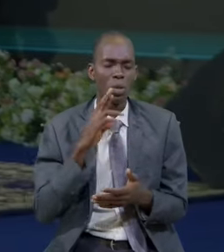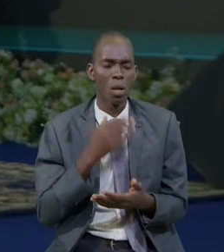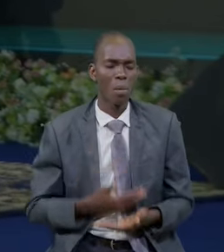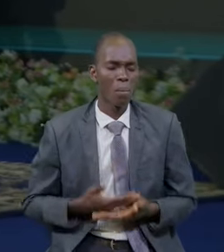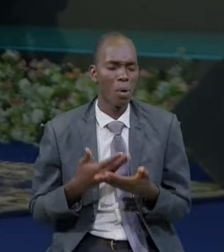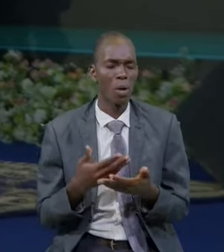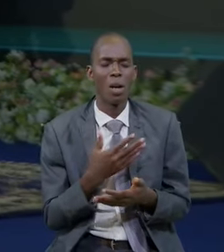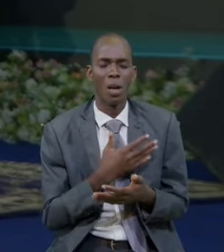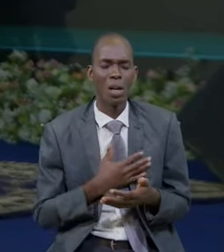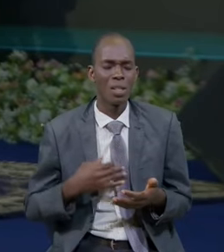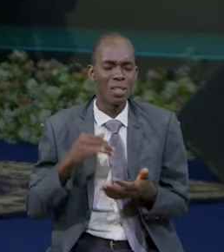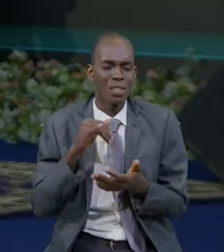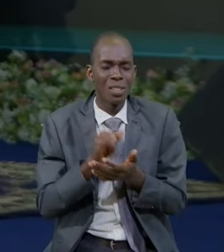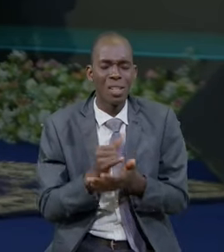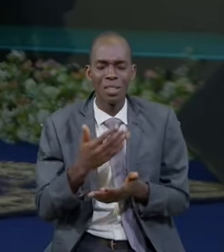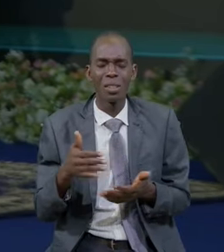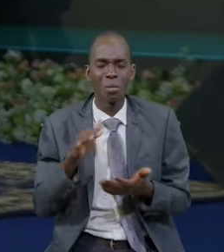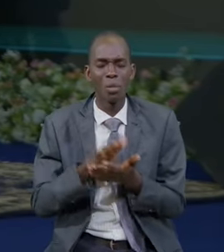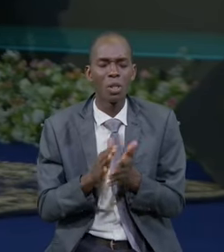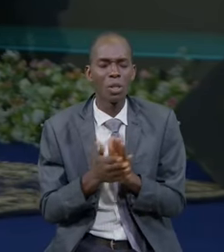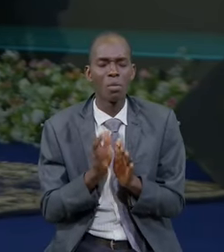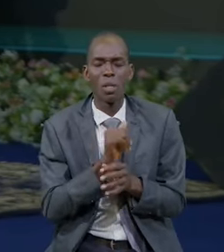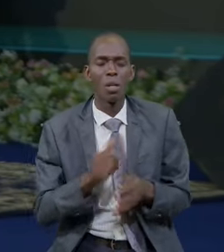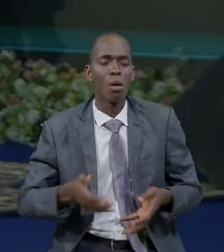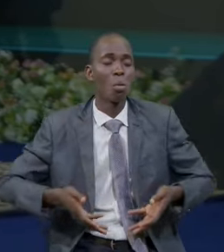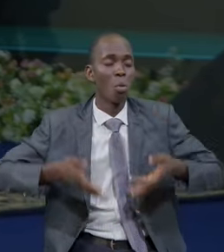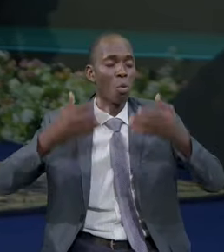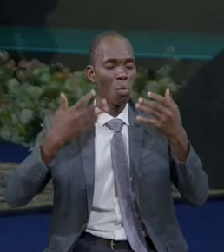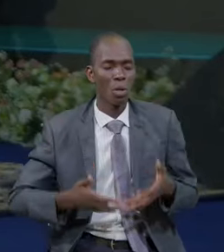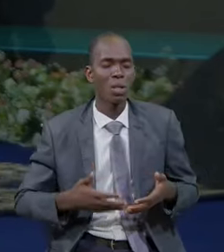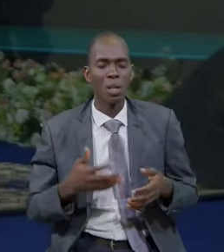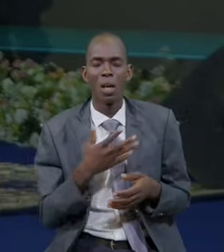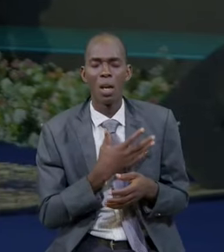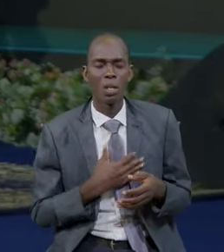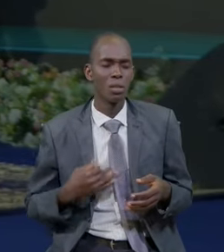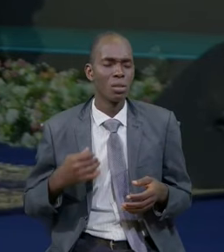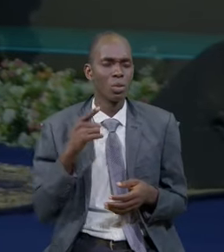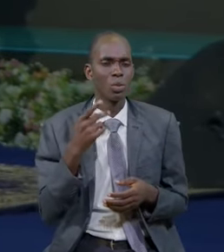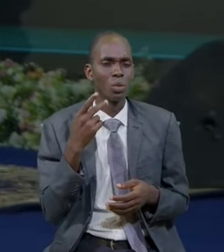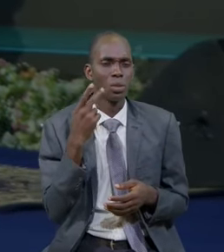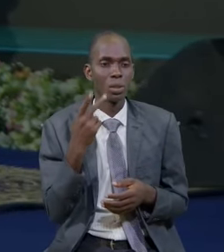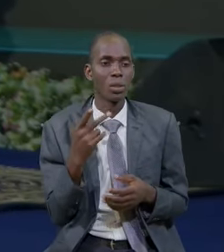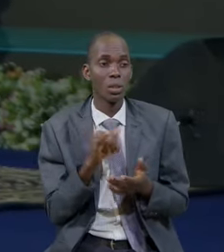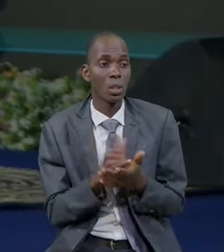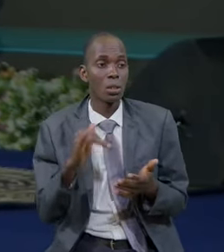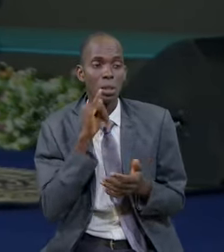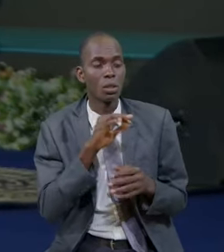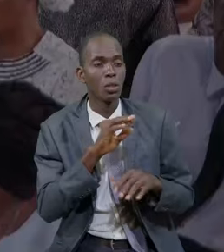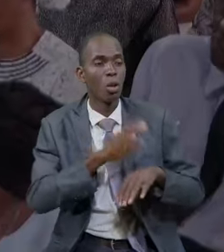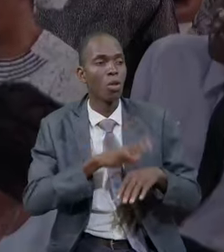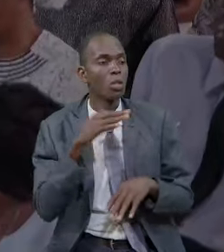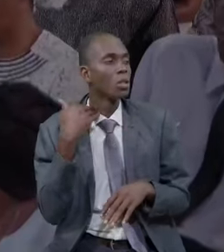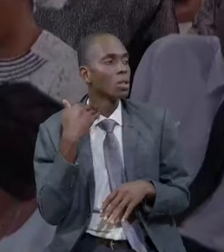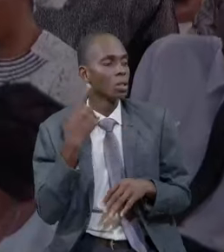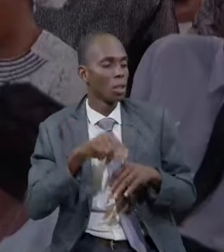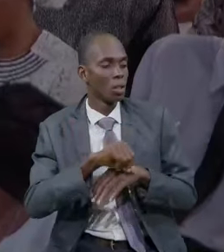cette chose est devenue un poids, un fardeau. Mais aujourd'hui, cette chose qui est suspendue à ton cou, l'onction va